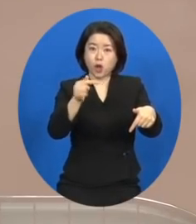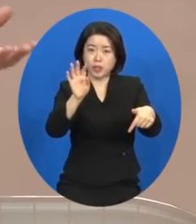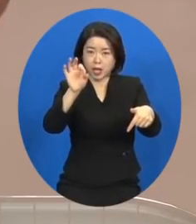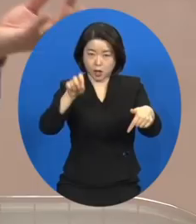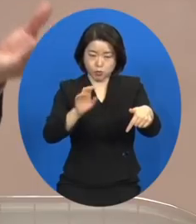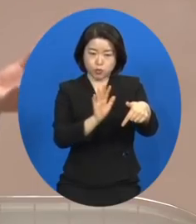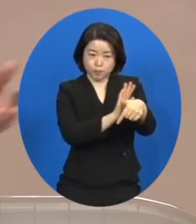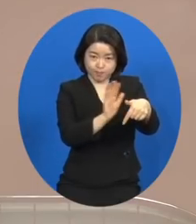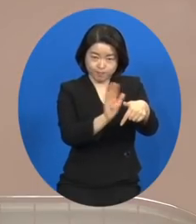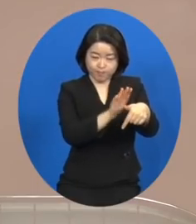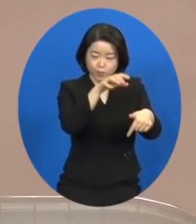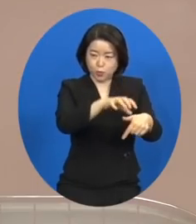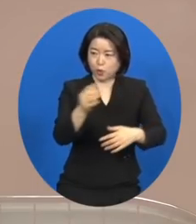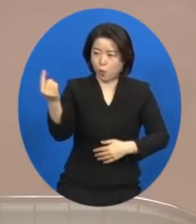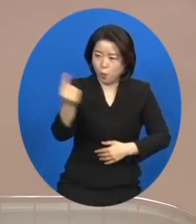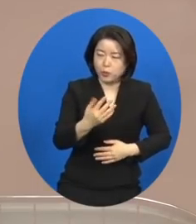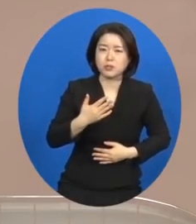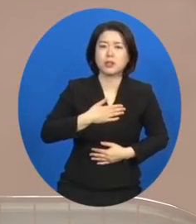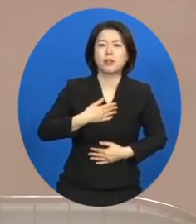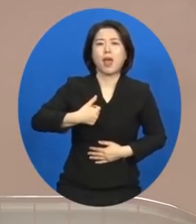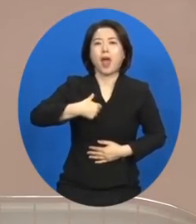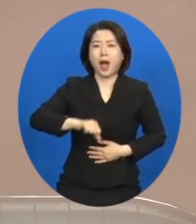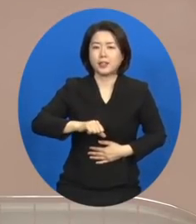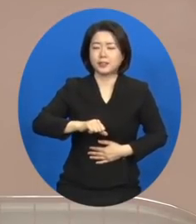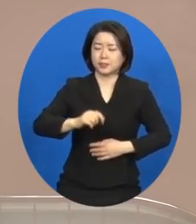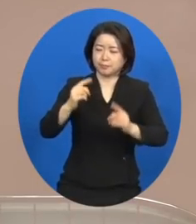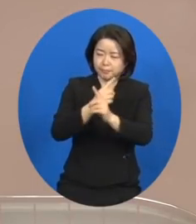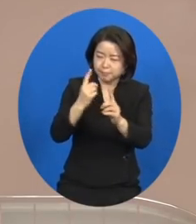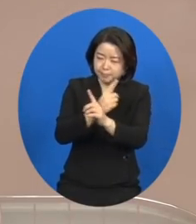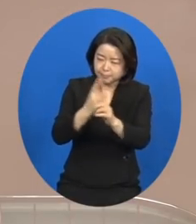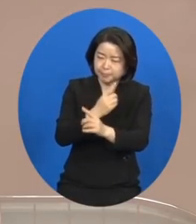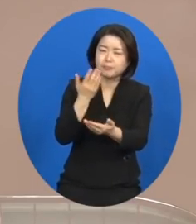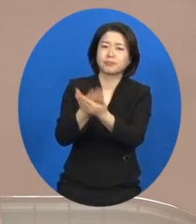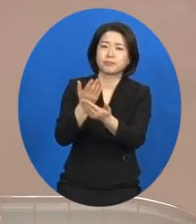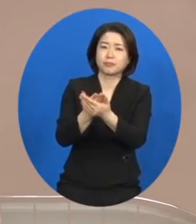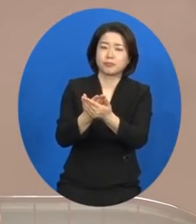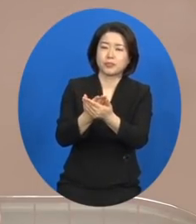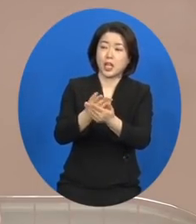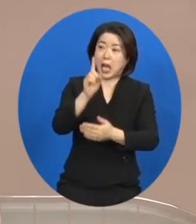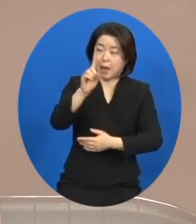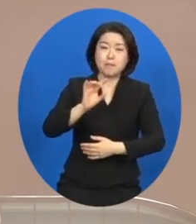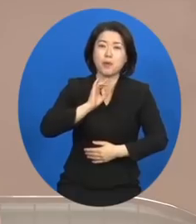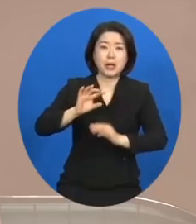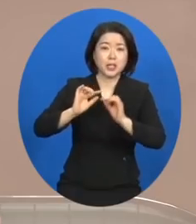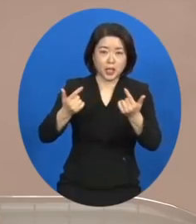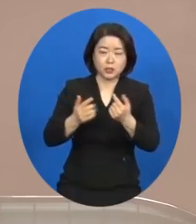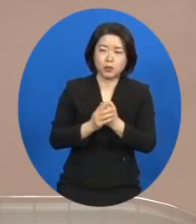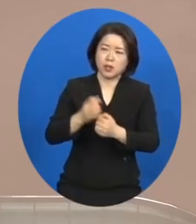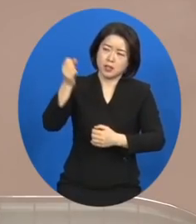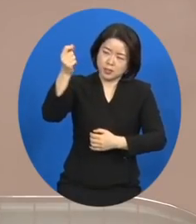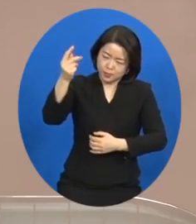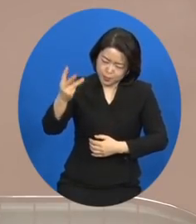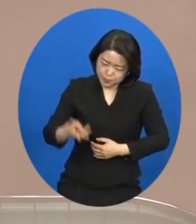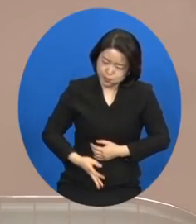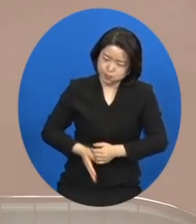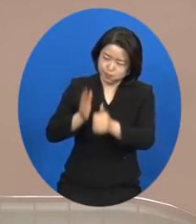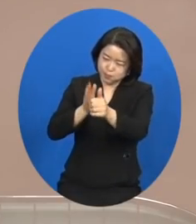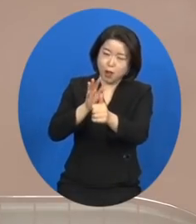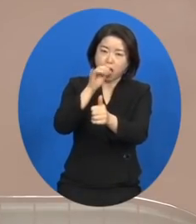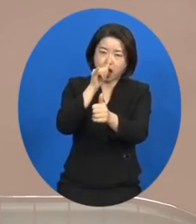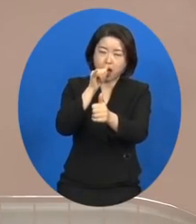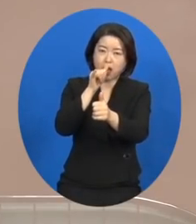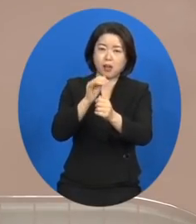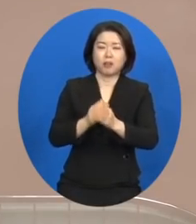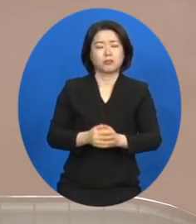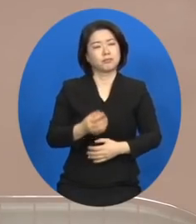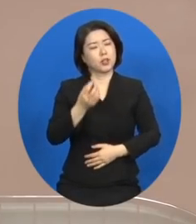고쳐주십시오. 한두 번이 아니라 반복적으로 애원했다는 것을 보게 됩니다. 그러나 이상하게도 이러한 간청에도